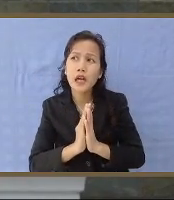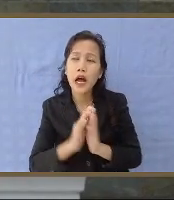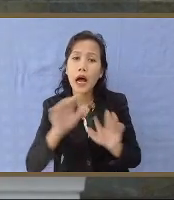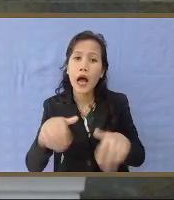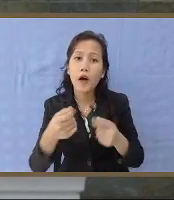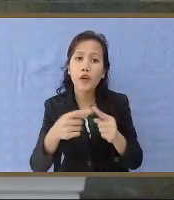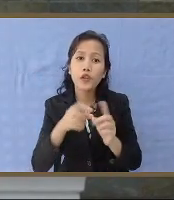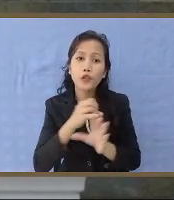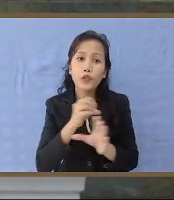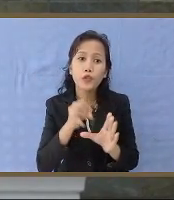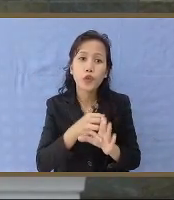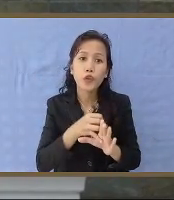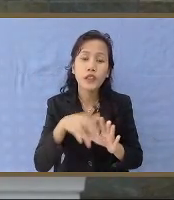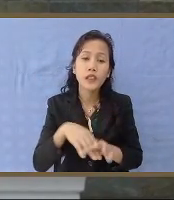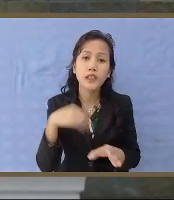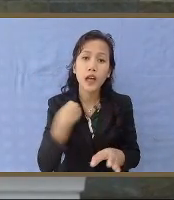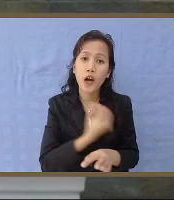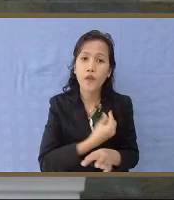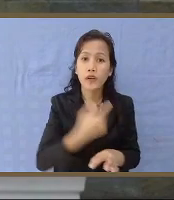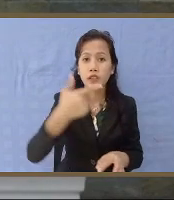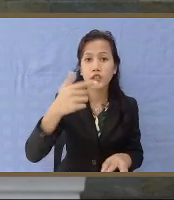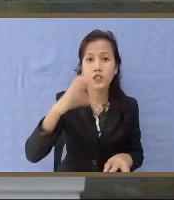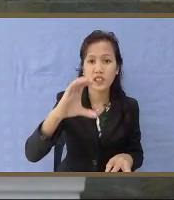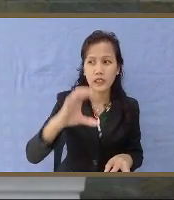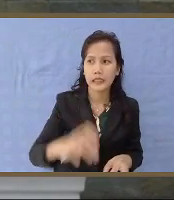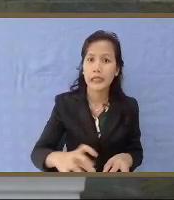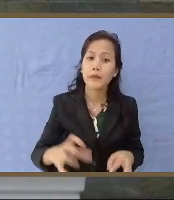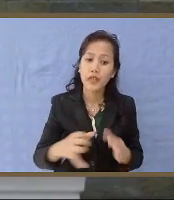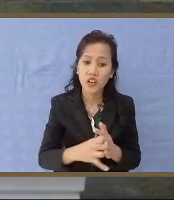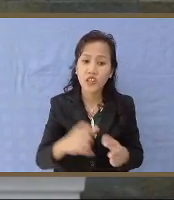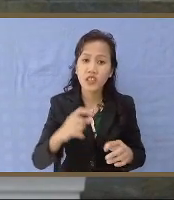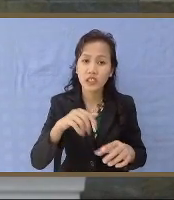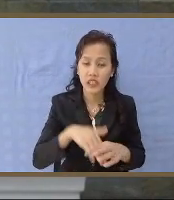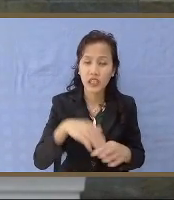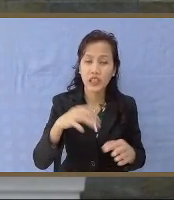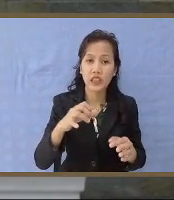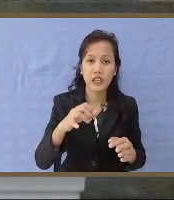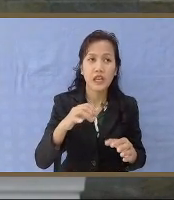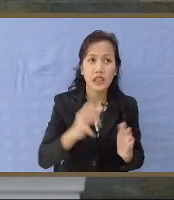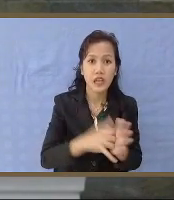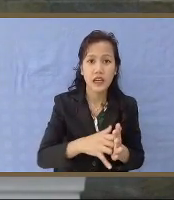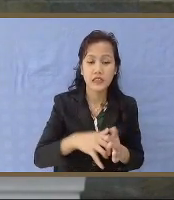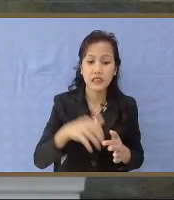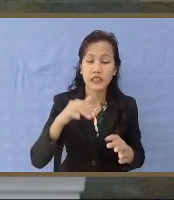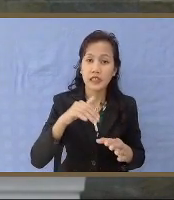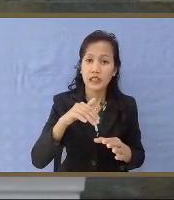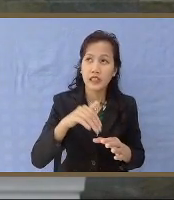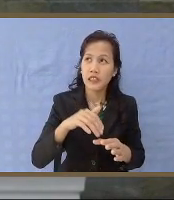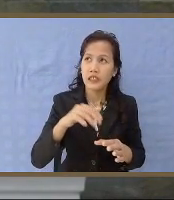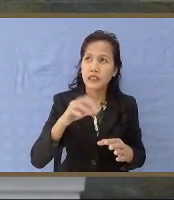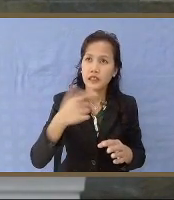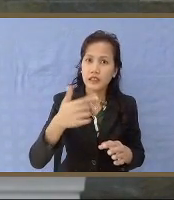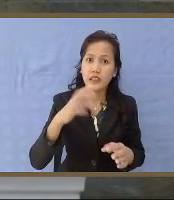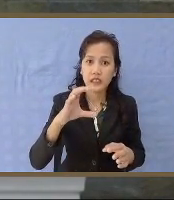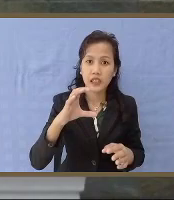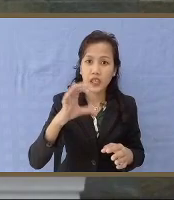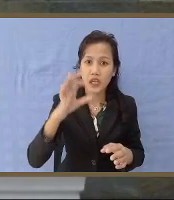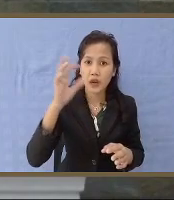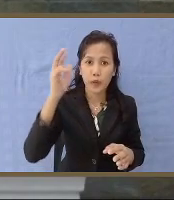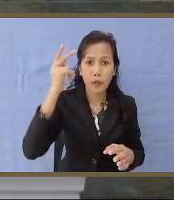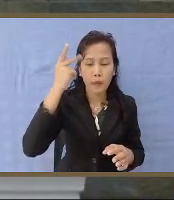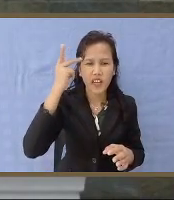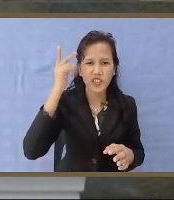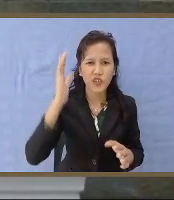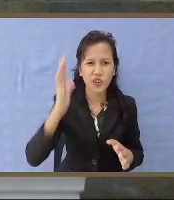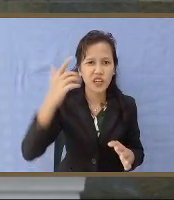pala, eto na. So, ito yung pagbulay-bulayan. So, palagay nyo mga kapatid, ito yung talata nandito sa Book of